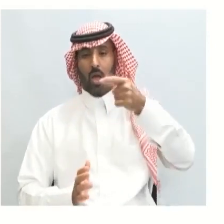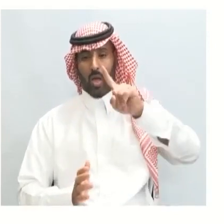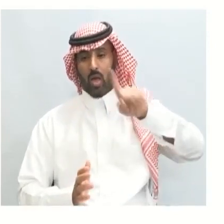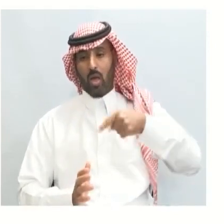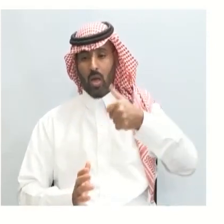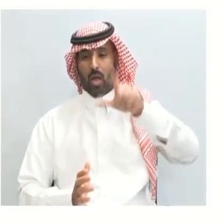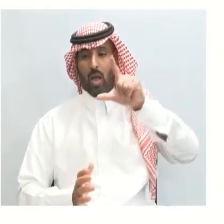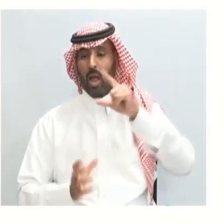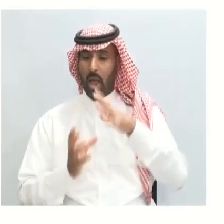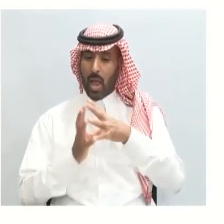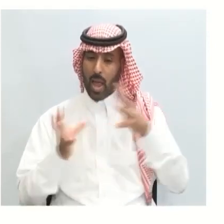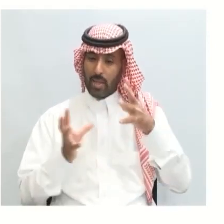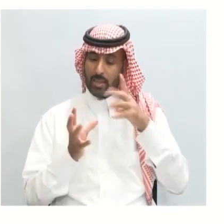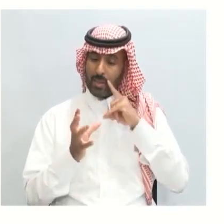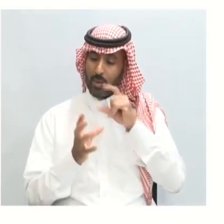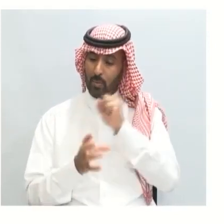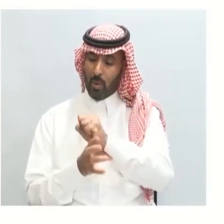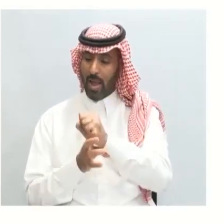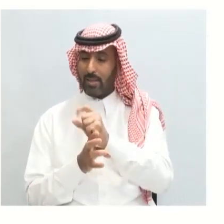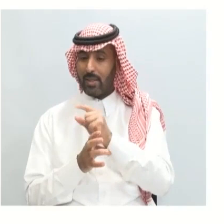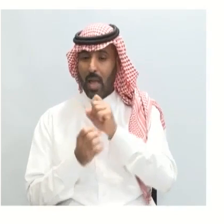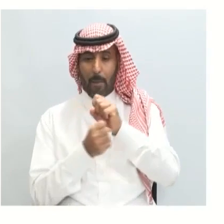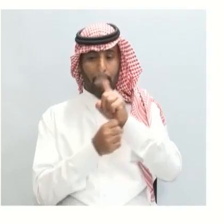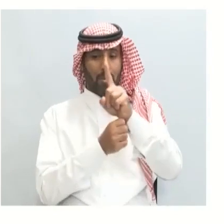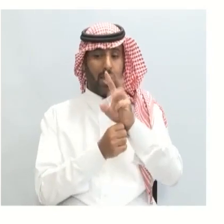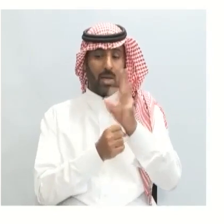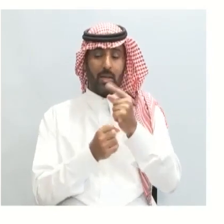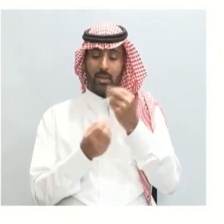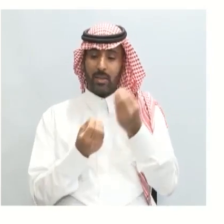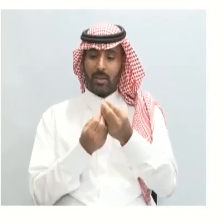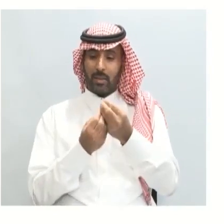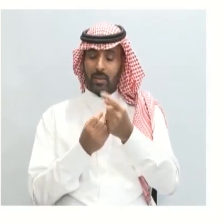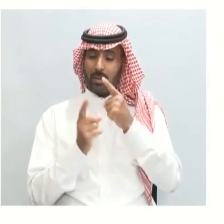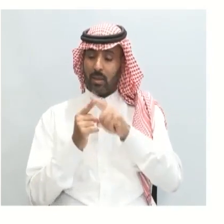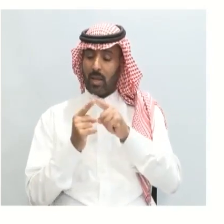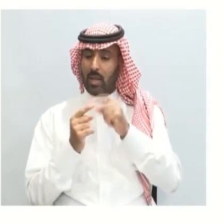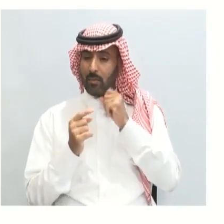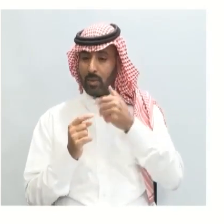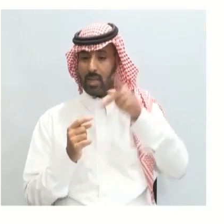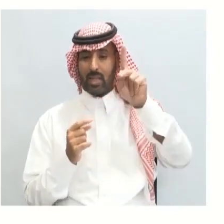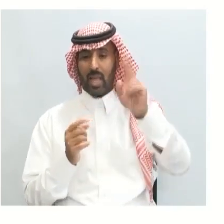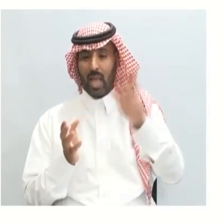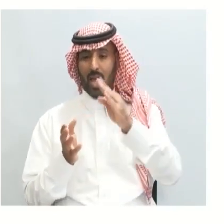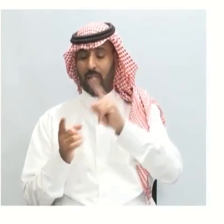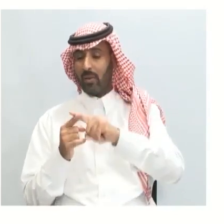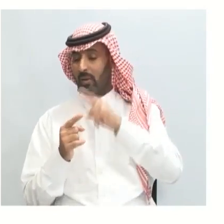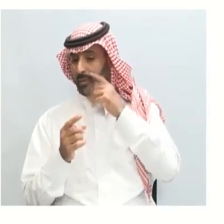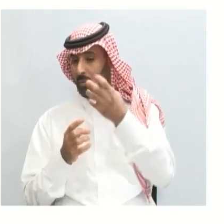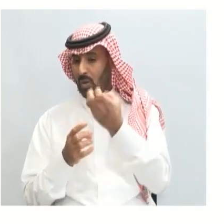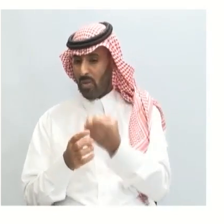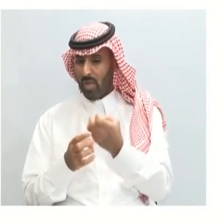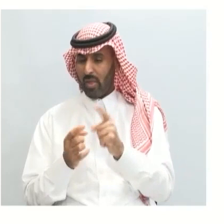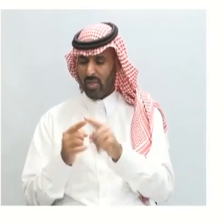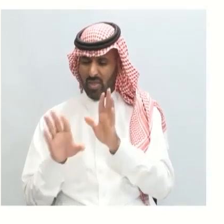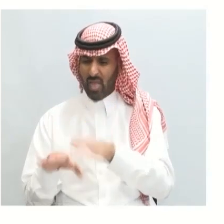محدده من الغاز هنا نوع تناسب طردي مع درجه الحراره بالكلفن واليوم سيكون تثبيتنا للضغط